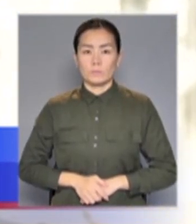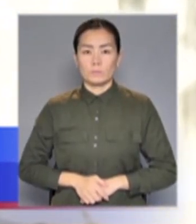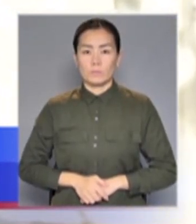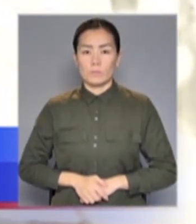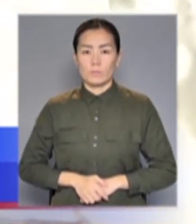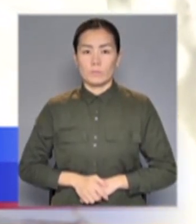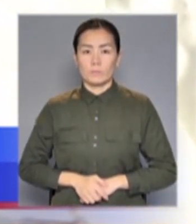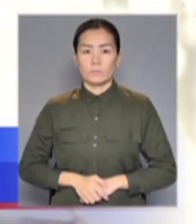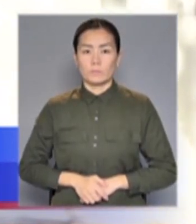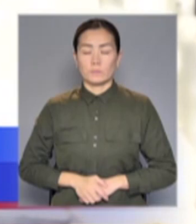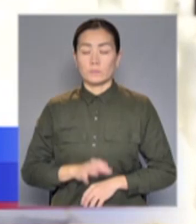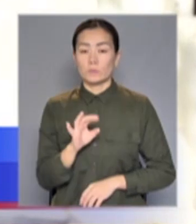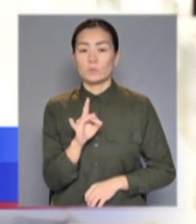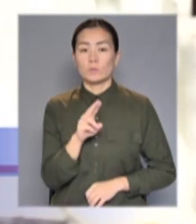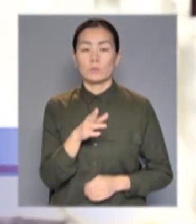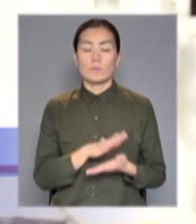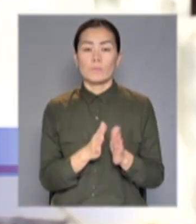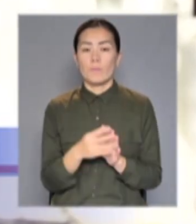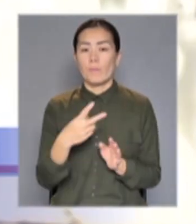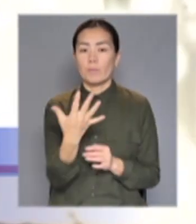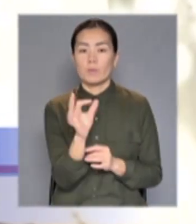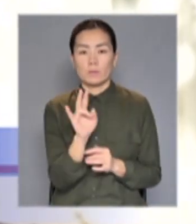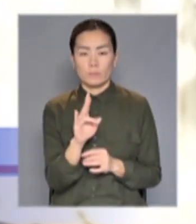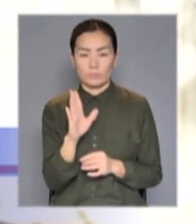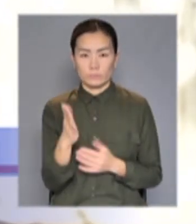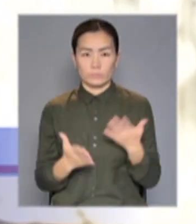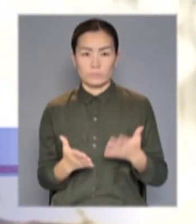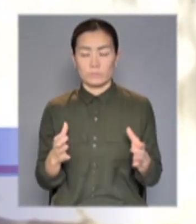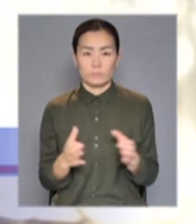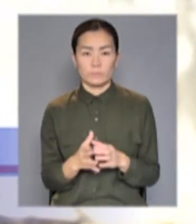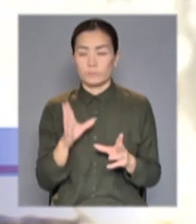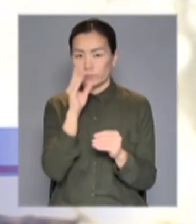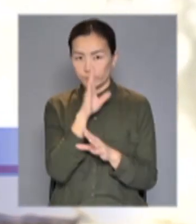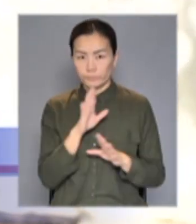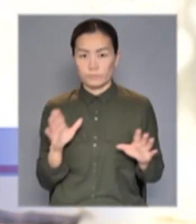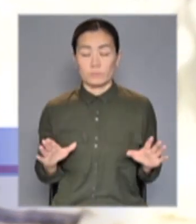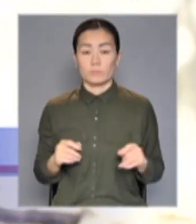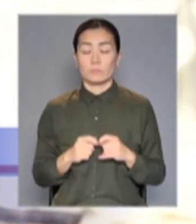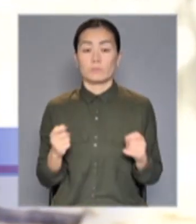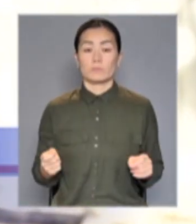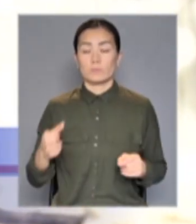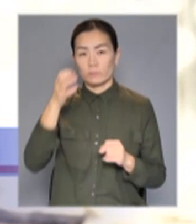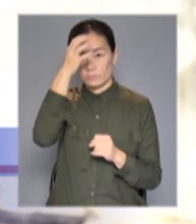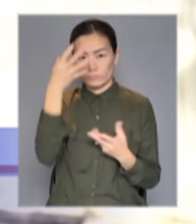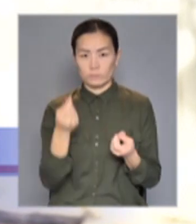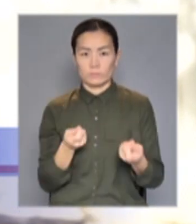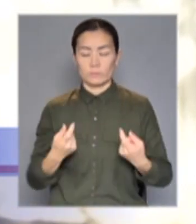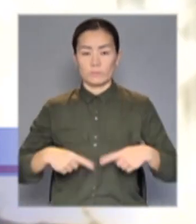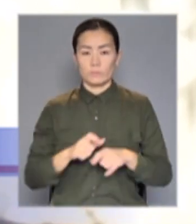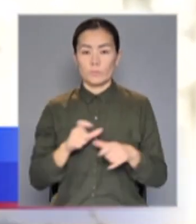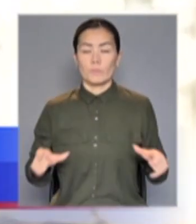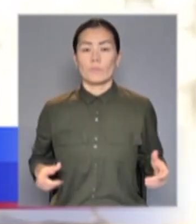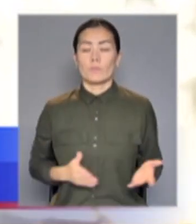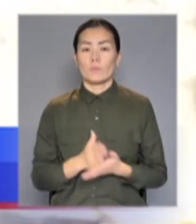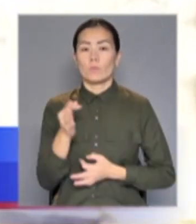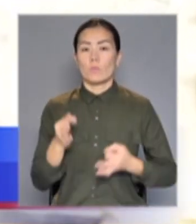образования крайний срок по договору 25 ноября если подрядчик не успеет сдать обект отдел образования и руководство школы